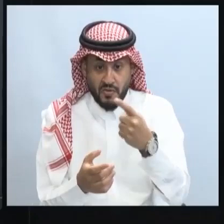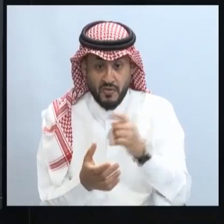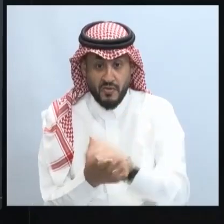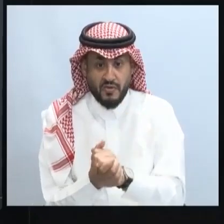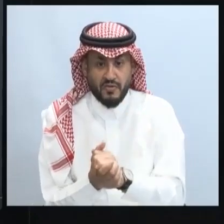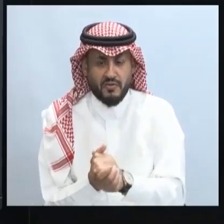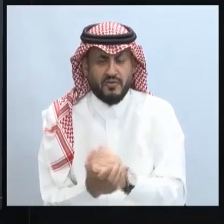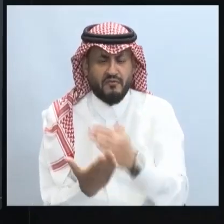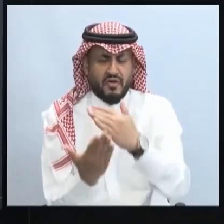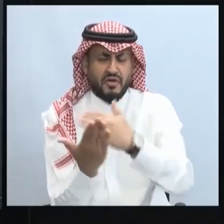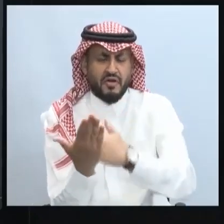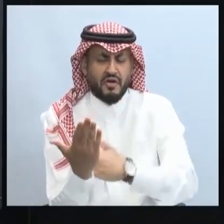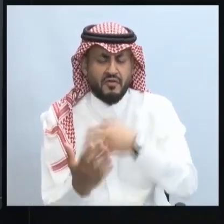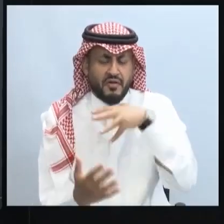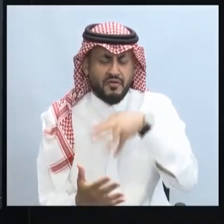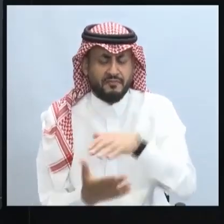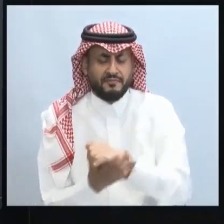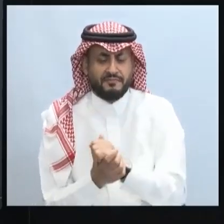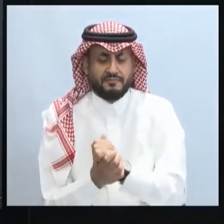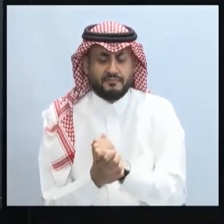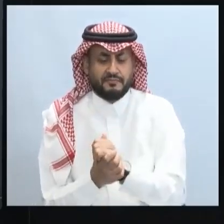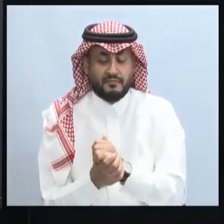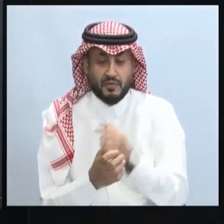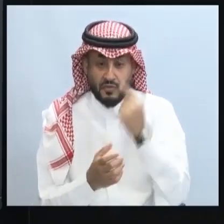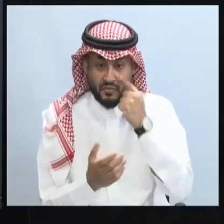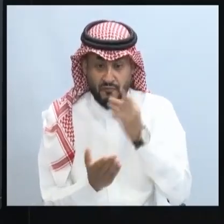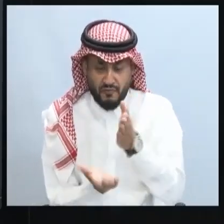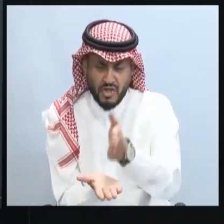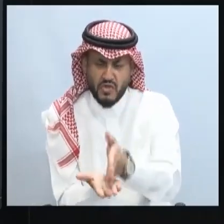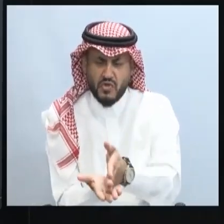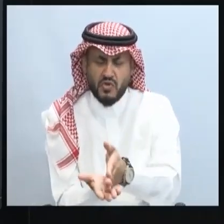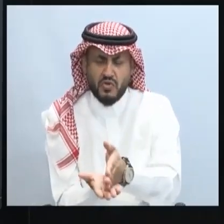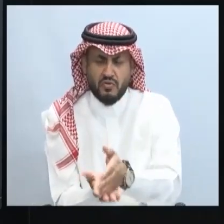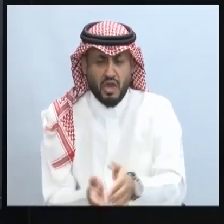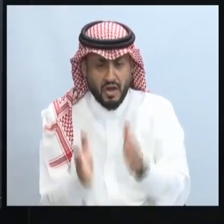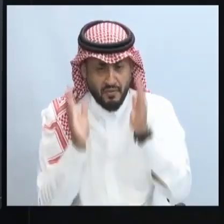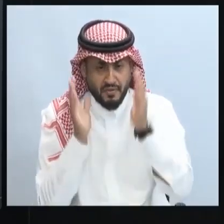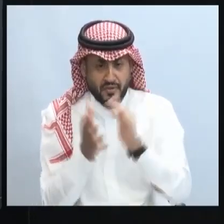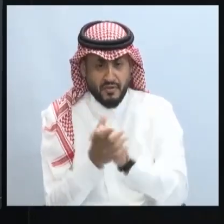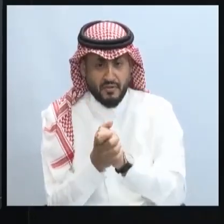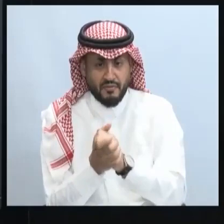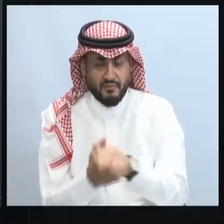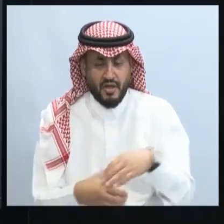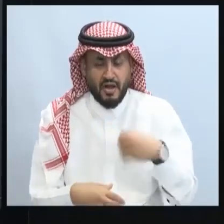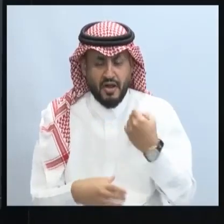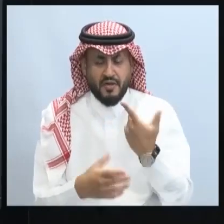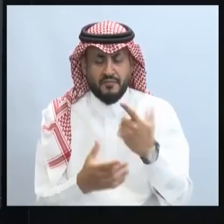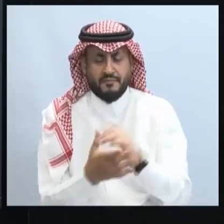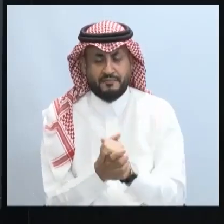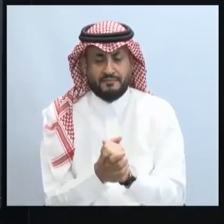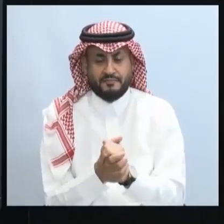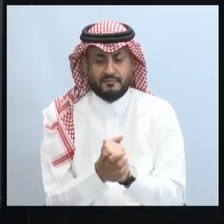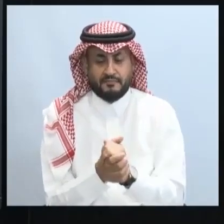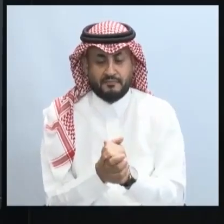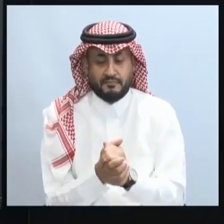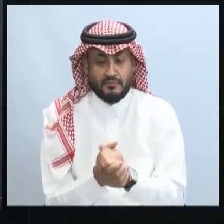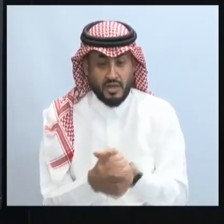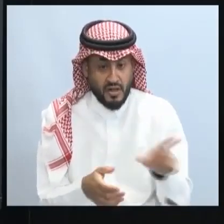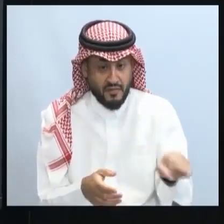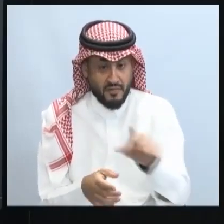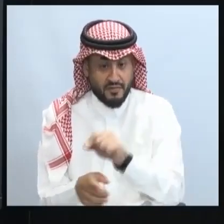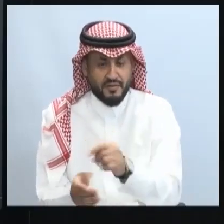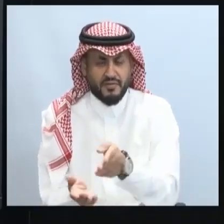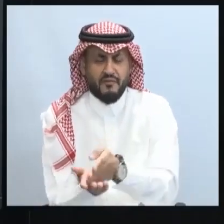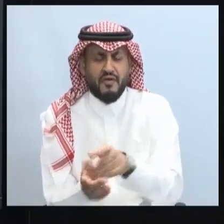الله عليه وسلم ننظر الى سلوكه الى عبادته الى اخلاقه ونقتدي به